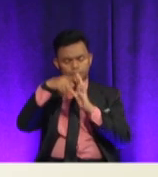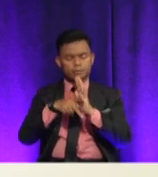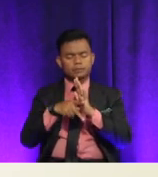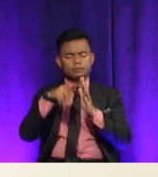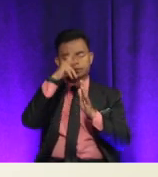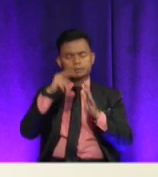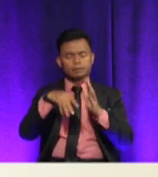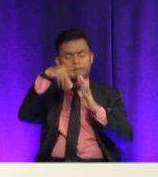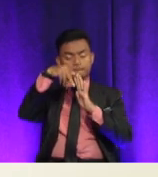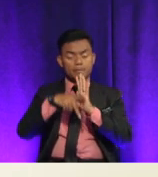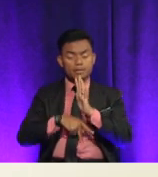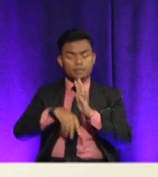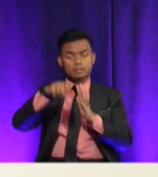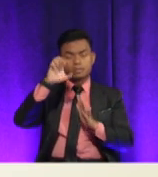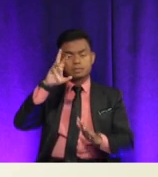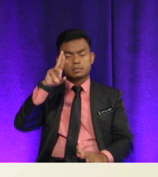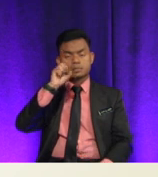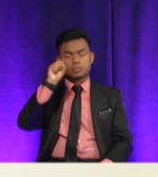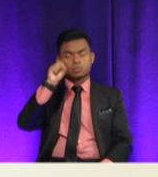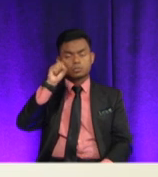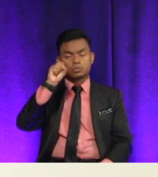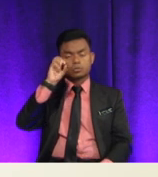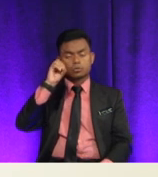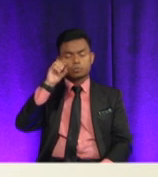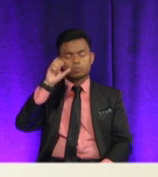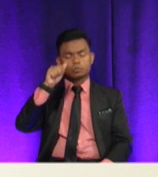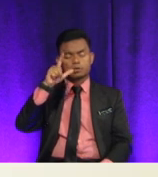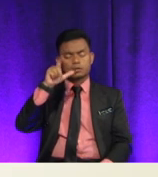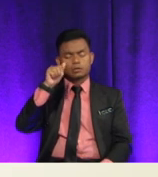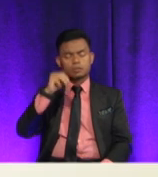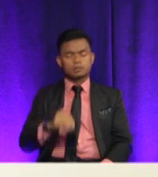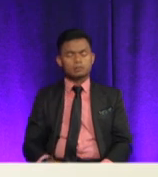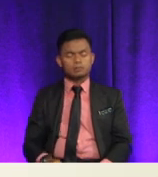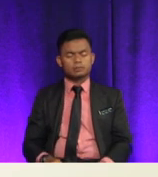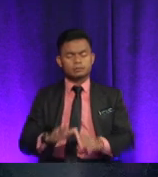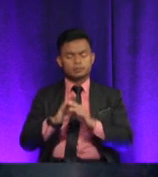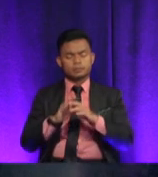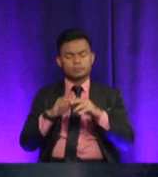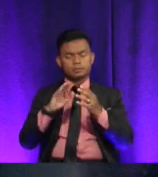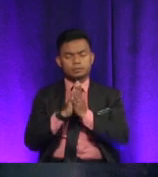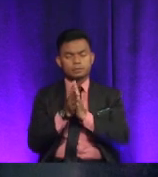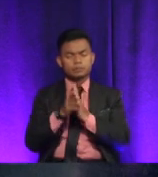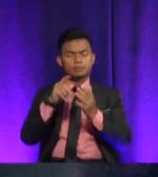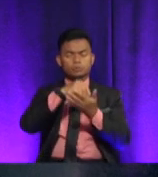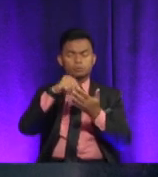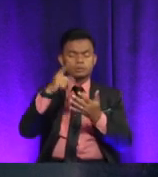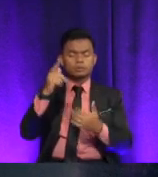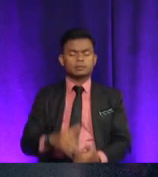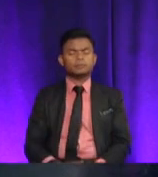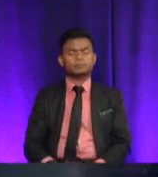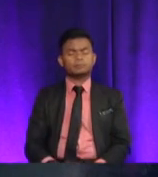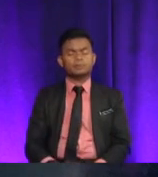persoalan ketaatan ataupun kepatuhan kepada perintah Raja maka Tulislah contohnya Oke begitu juga untuk